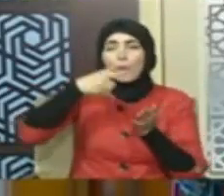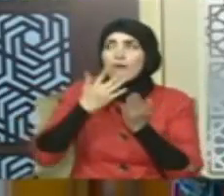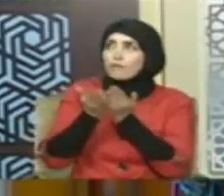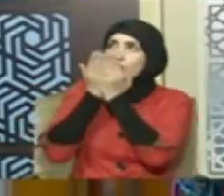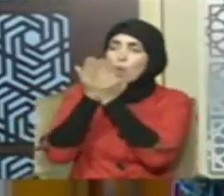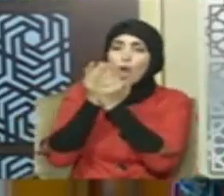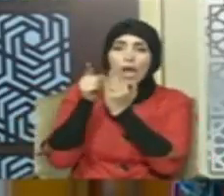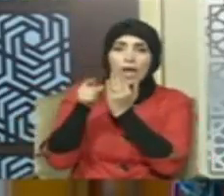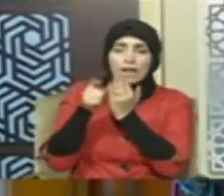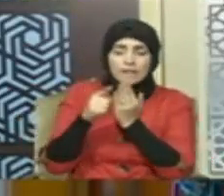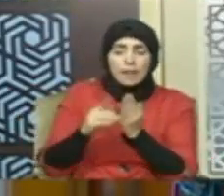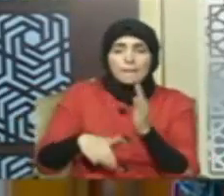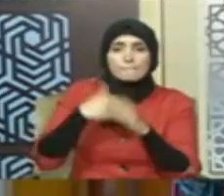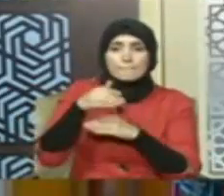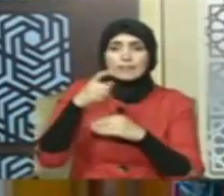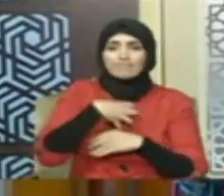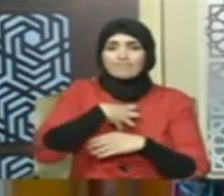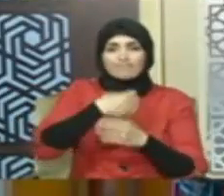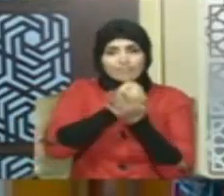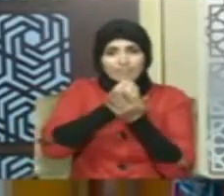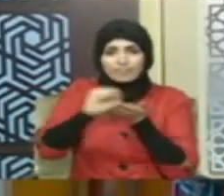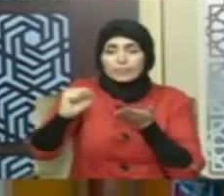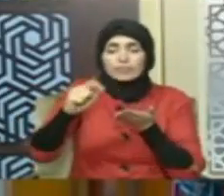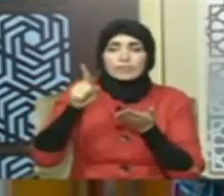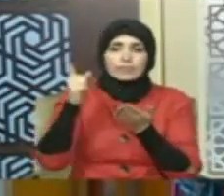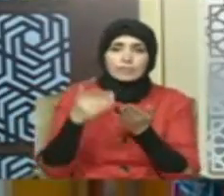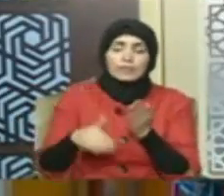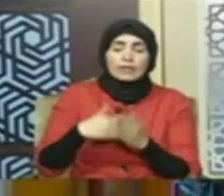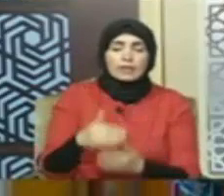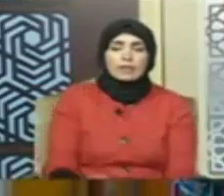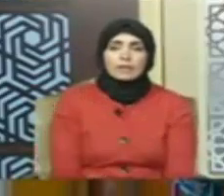فلما كشفنا عنه ضره